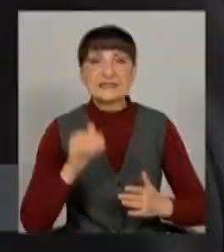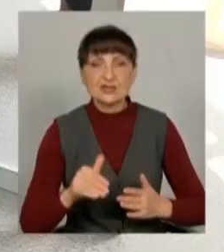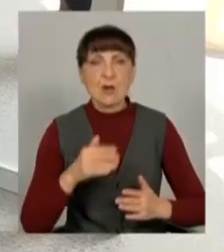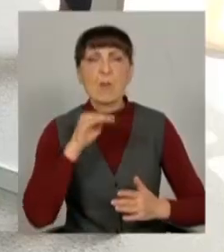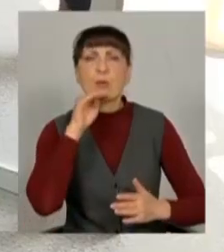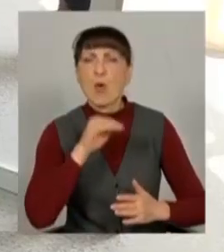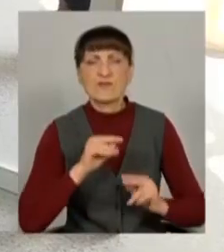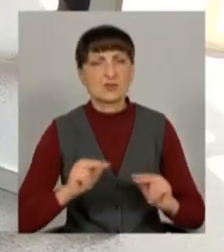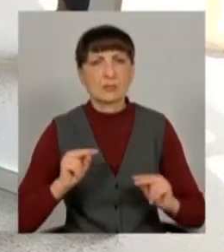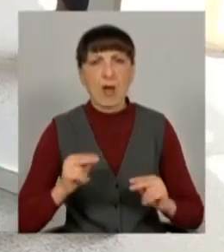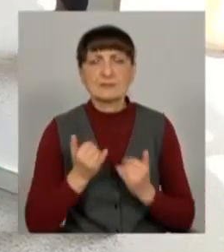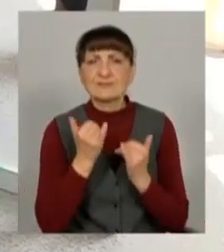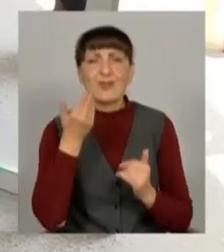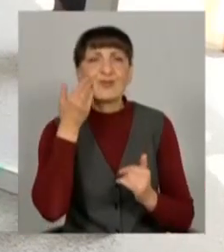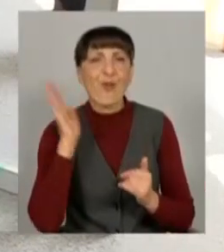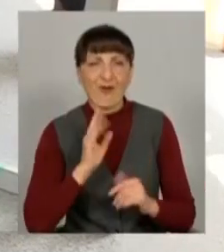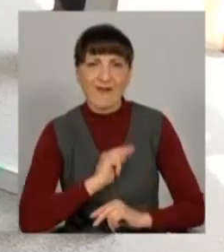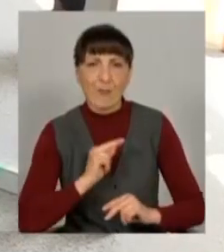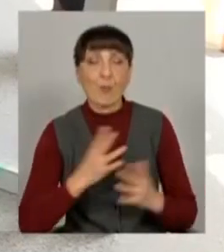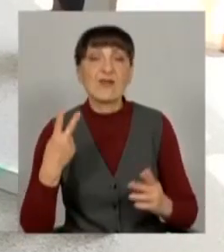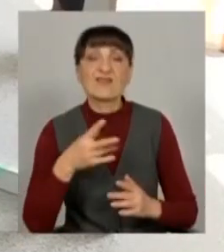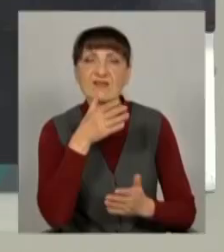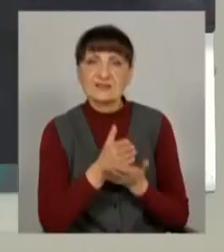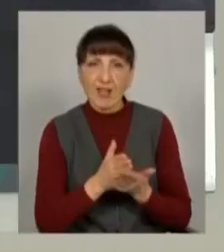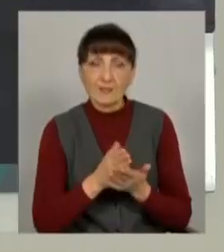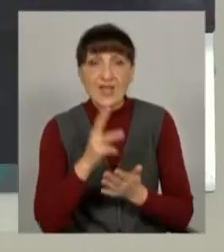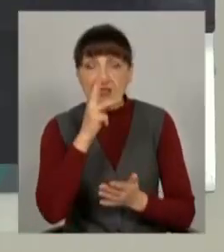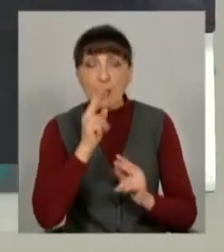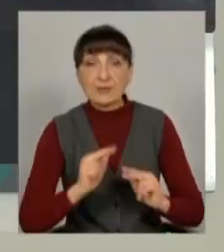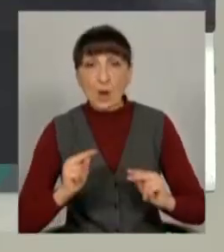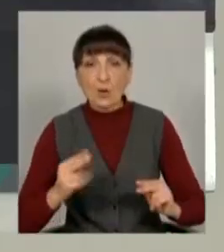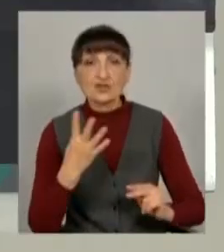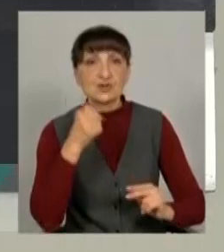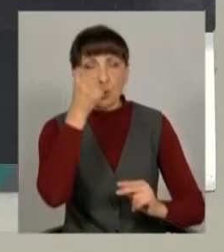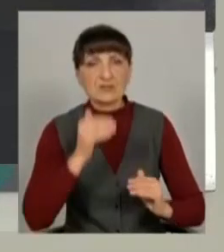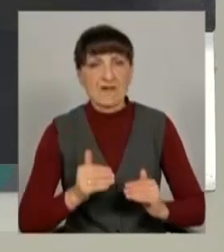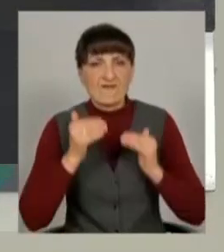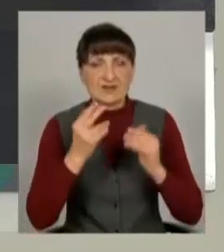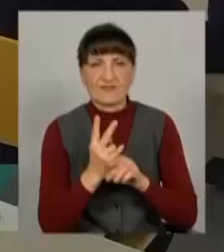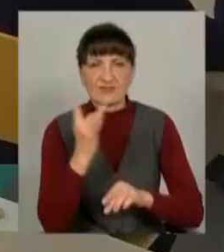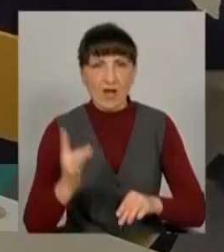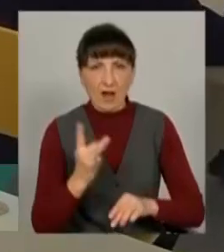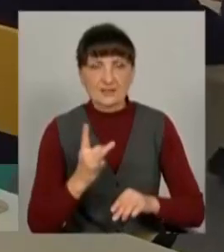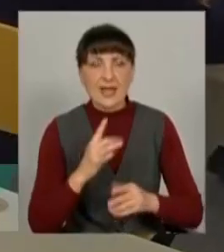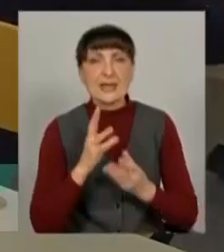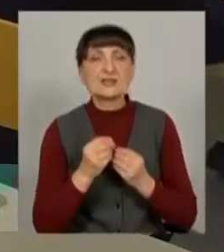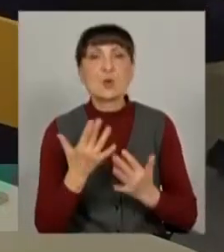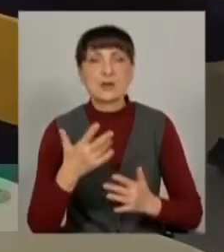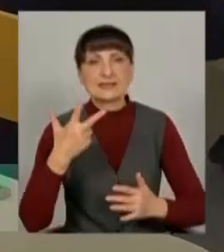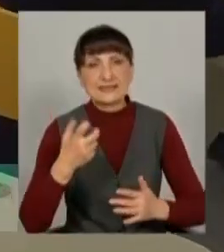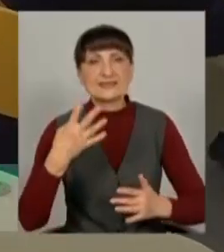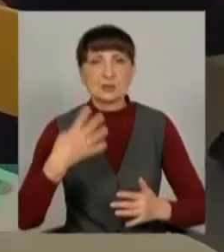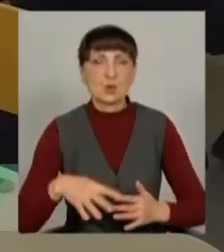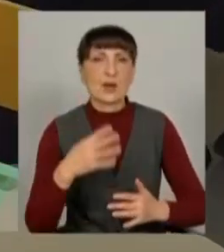профессионалы посвятившие нелёгкой работе более 20 лет зарплата педагогов за 4 года выросла вдвое и в среднем составляет